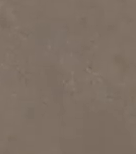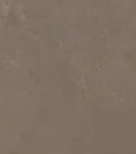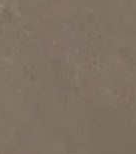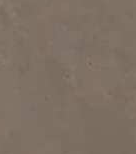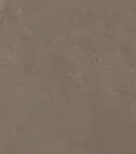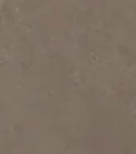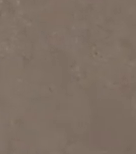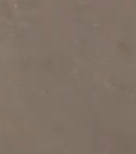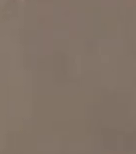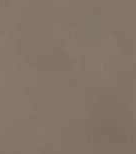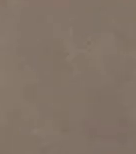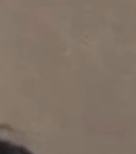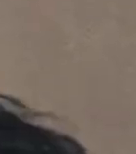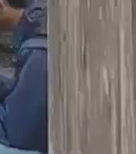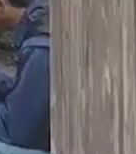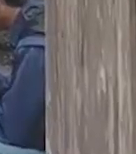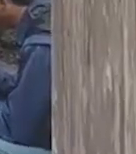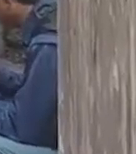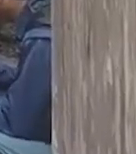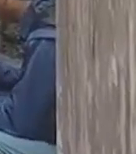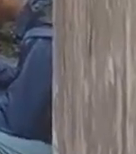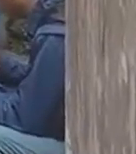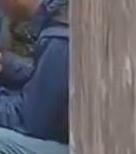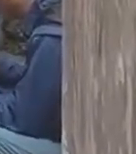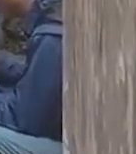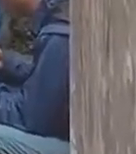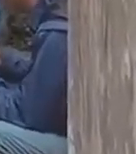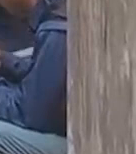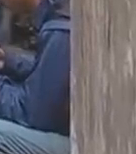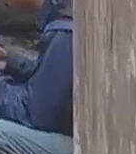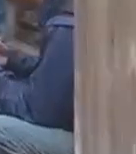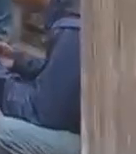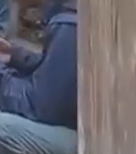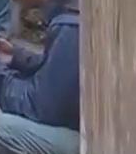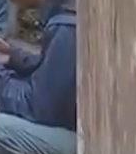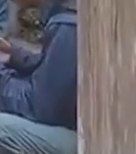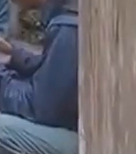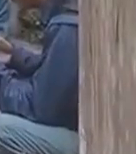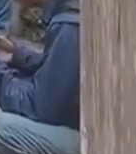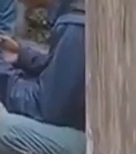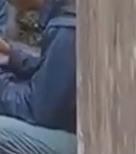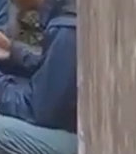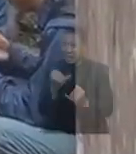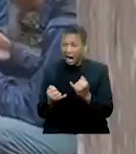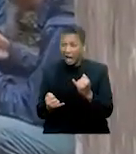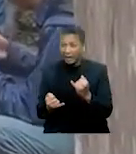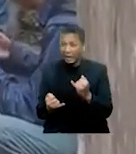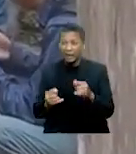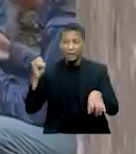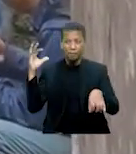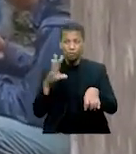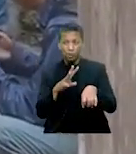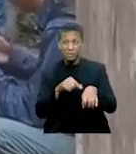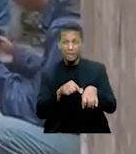guru bagi belasan santriwati. Namun sejak setahun terakhir, pondok ini ditinggal oleh penghuninya.